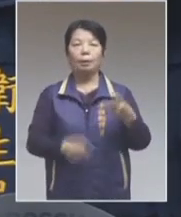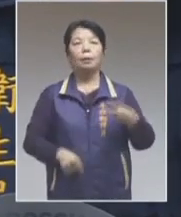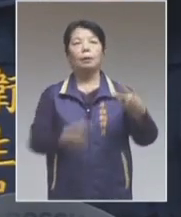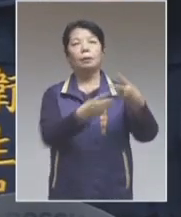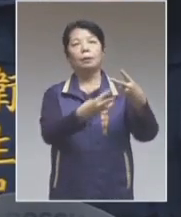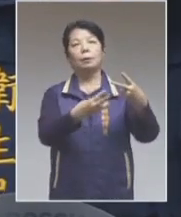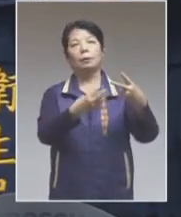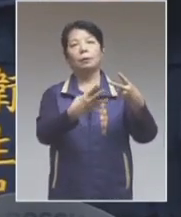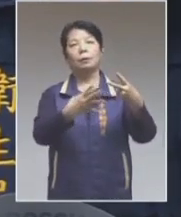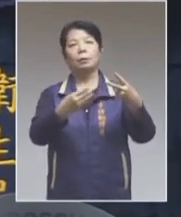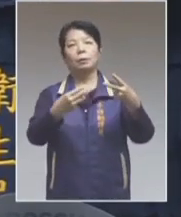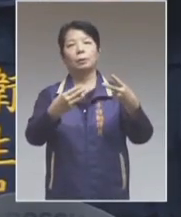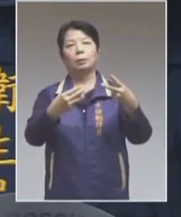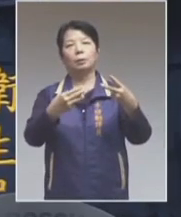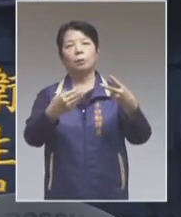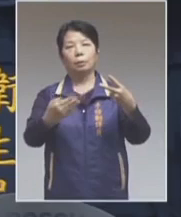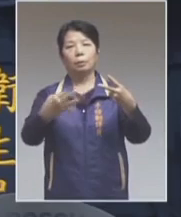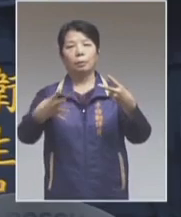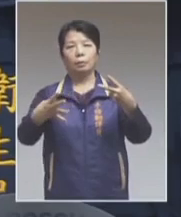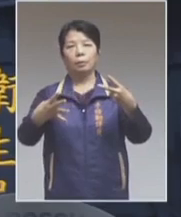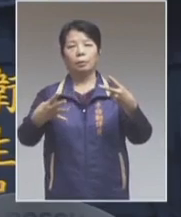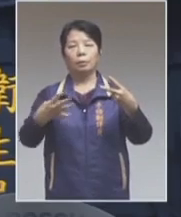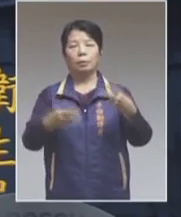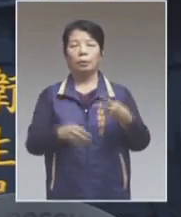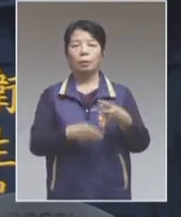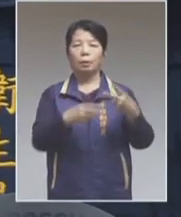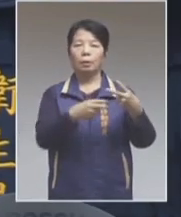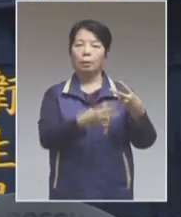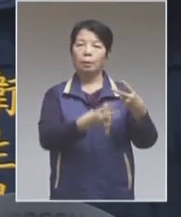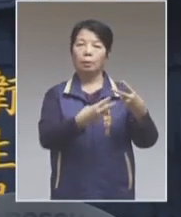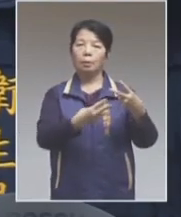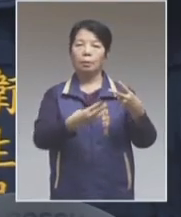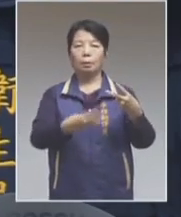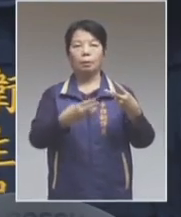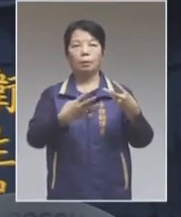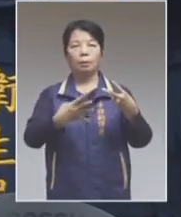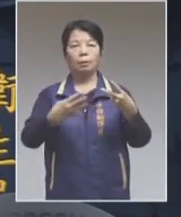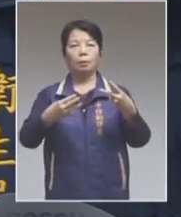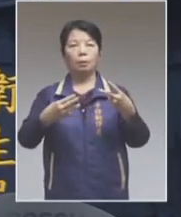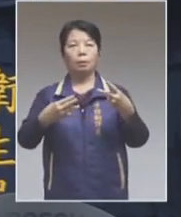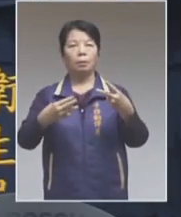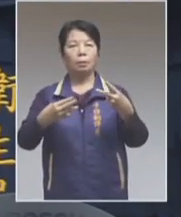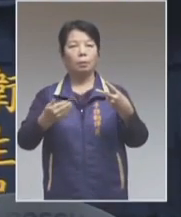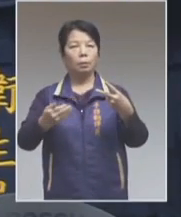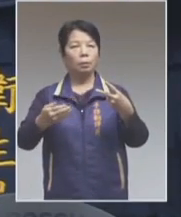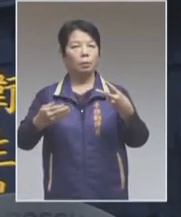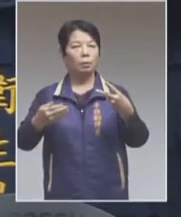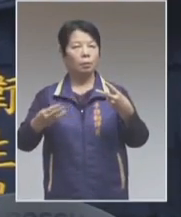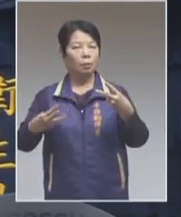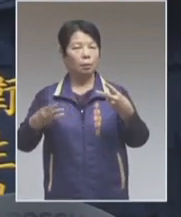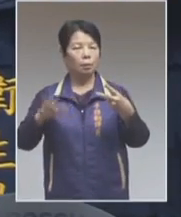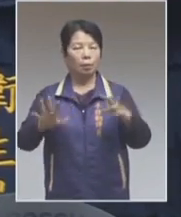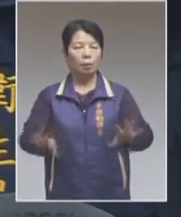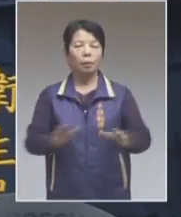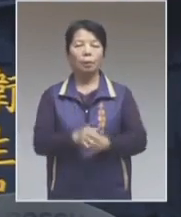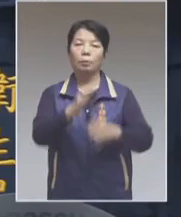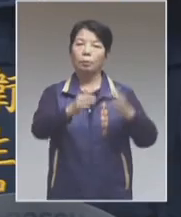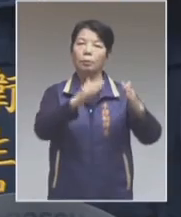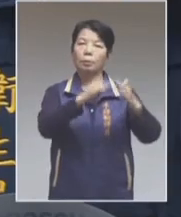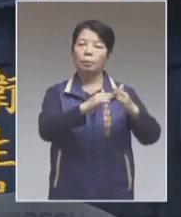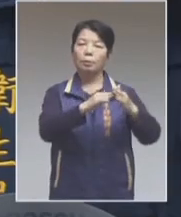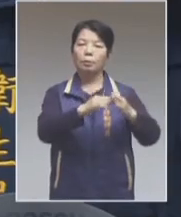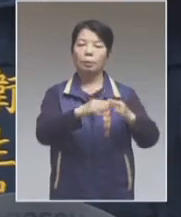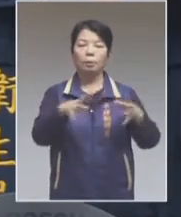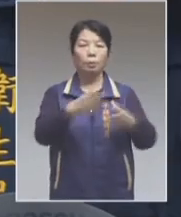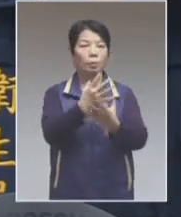跟23494的一个这个就学的状况，那在他的在校的同班同学，刚